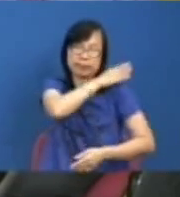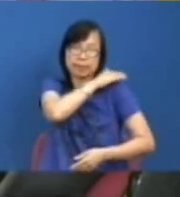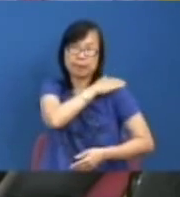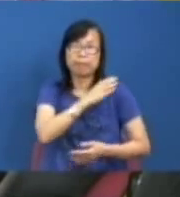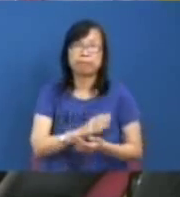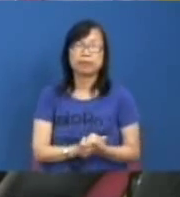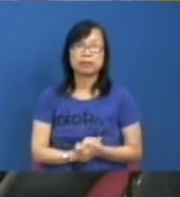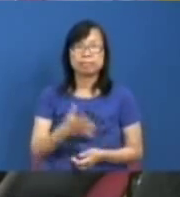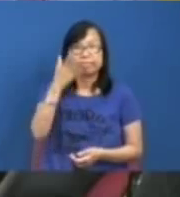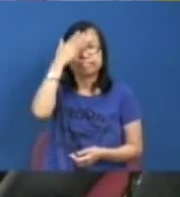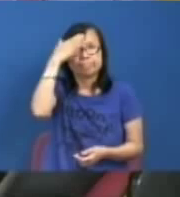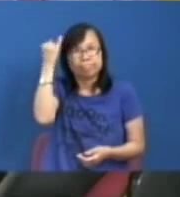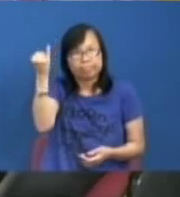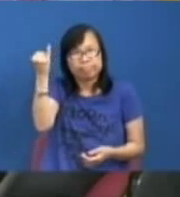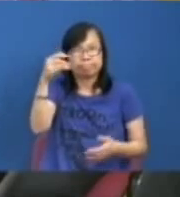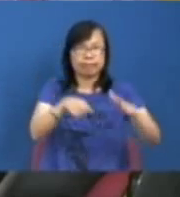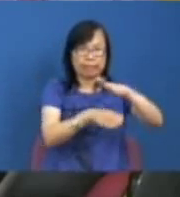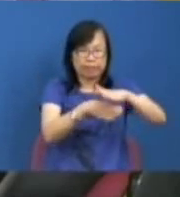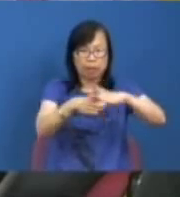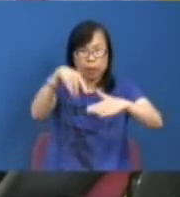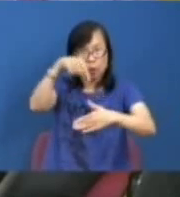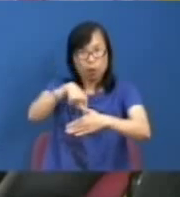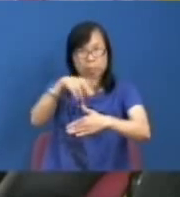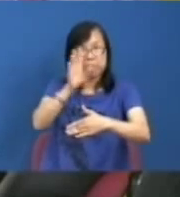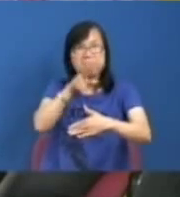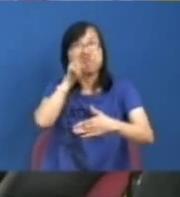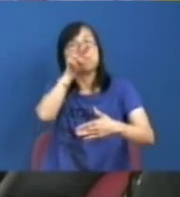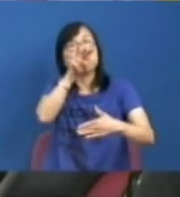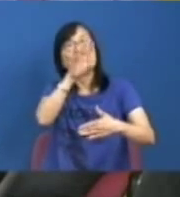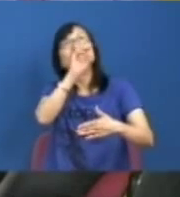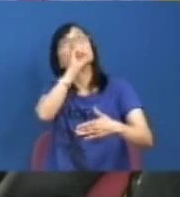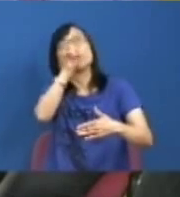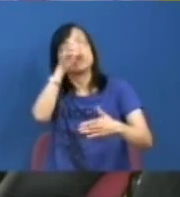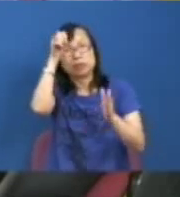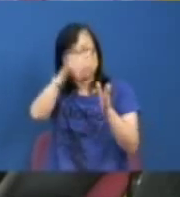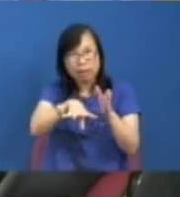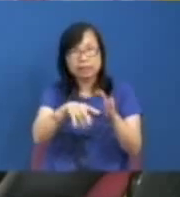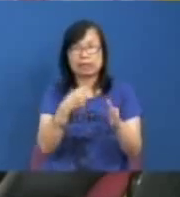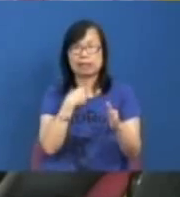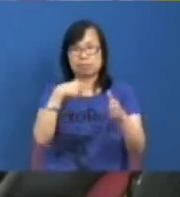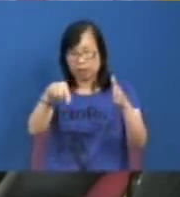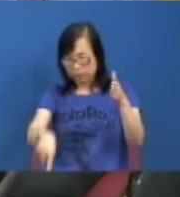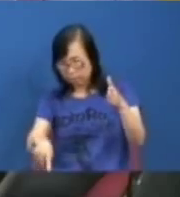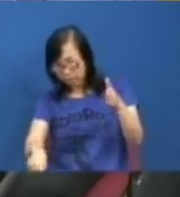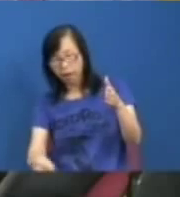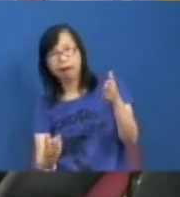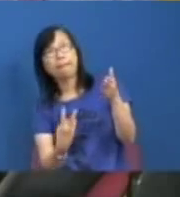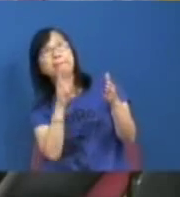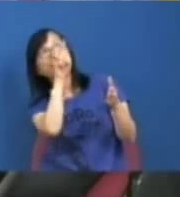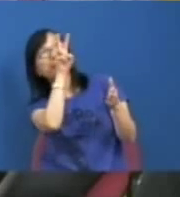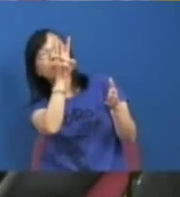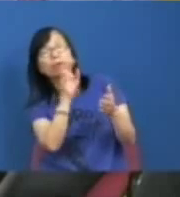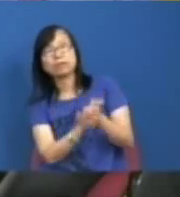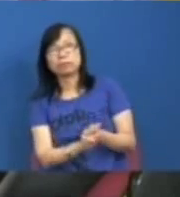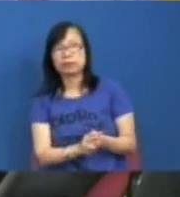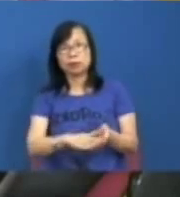如果咁唔好彩喺單位入邊咧，唔可以直接望到滲漏地方，要喺地下望上去咧，尤其係高層